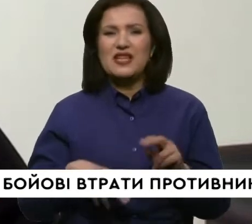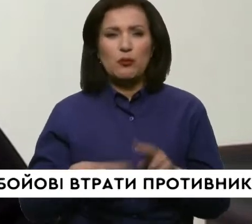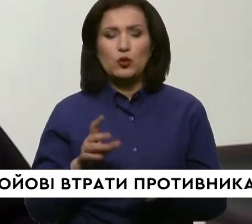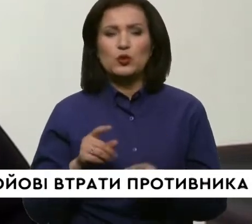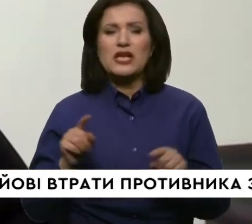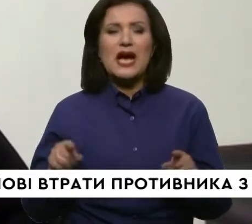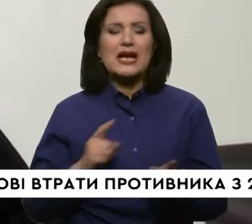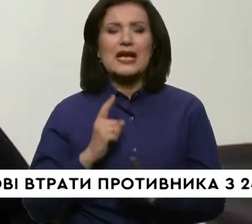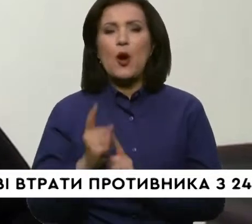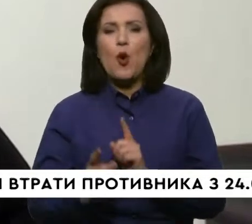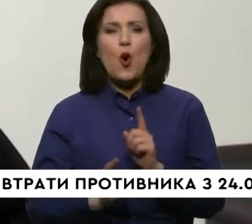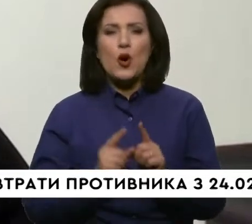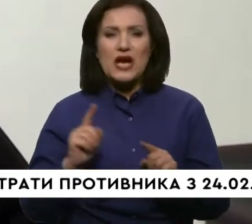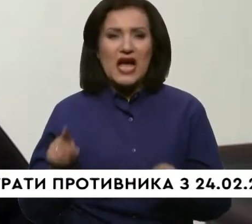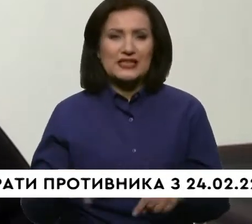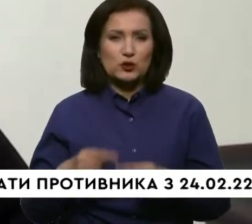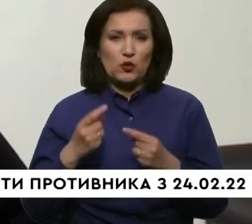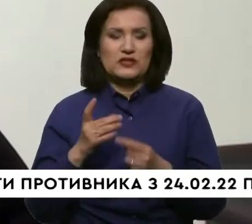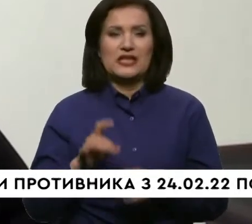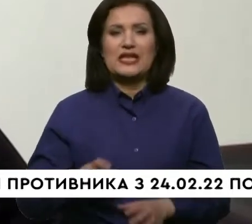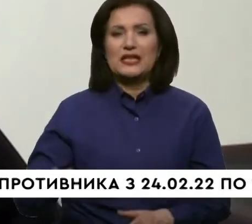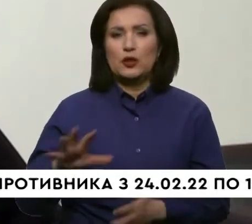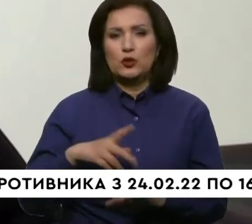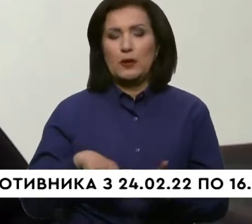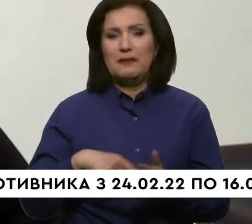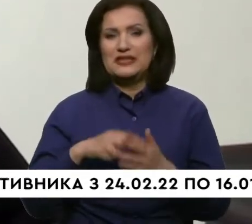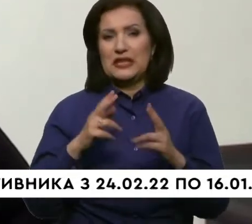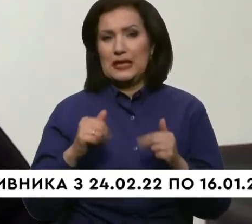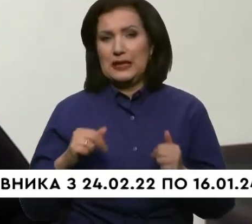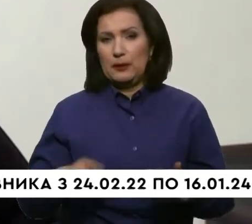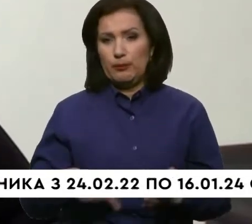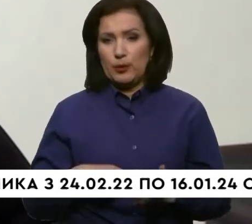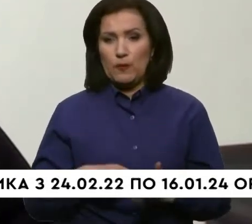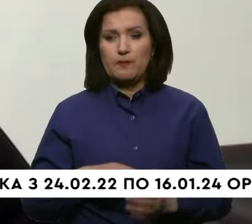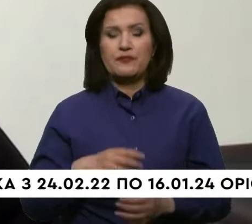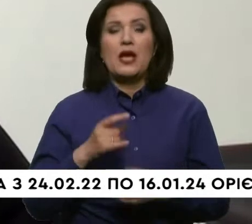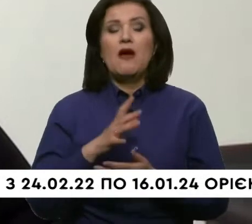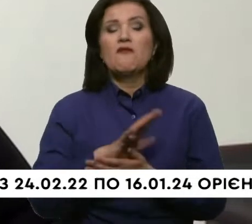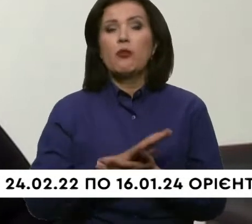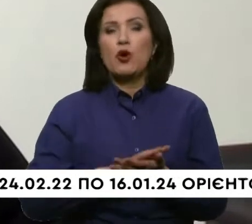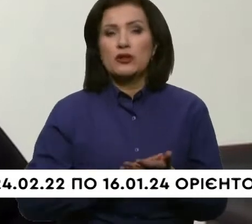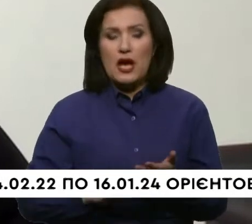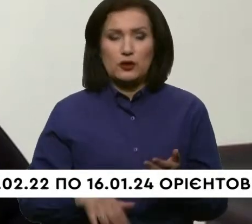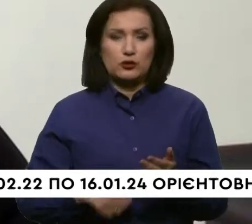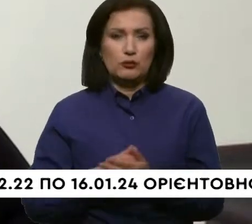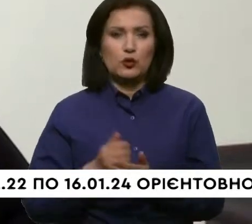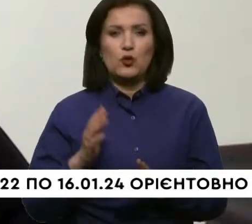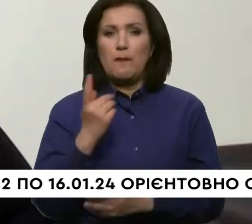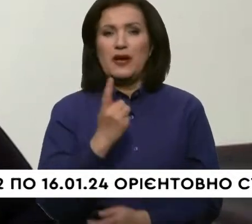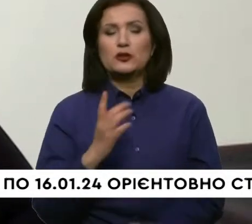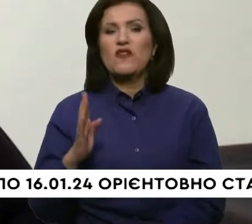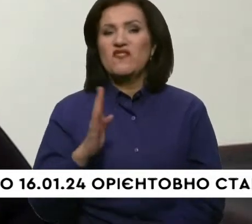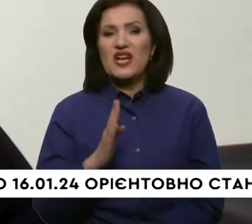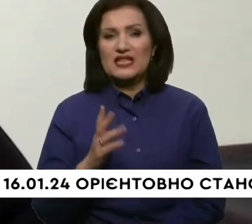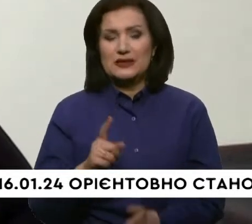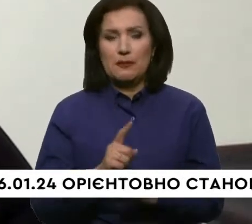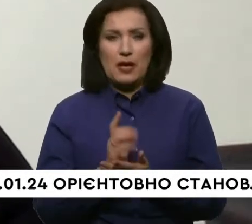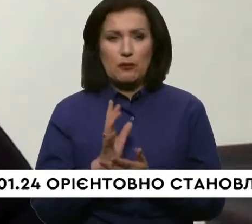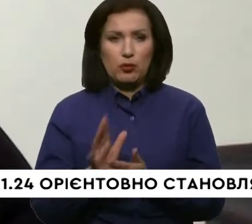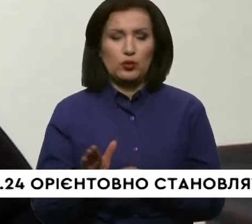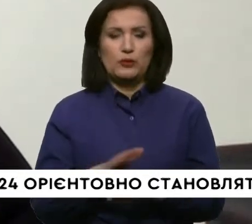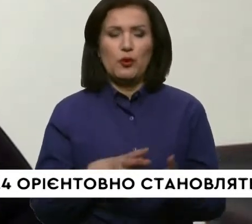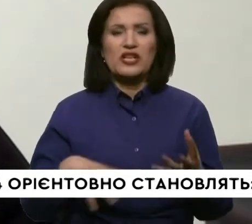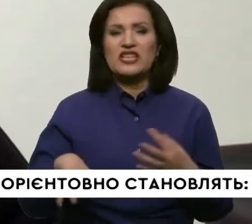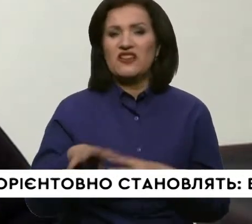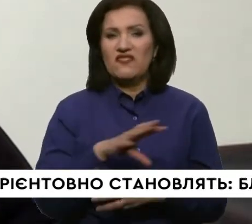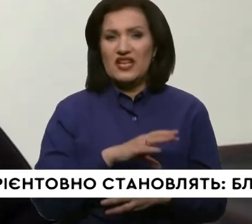він реорганізовується на території міста Дніпро. В подальшому до вересня, до 1 вересня має бути